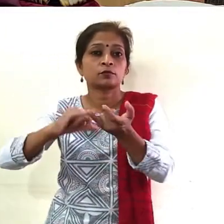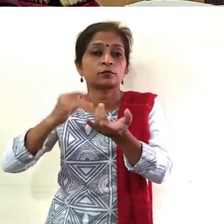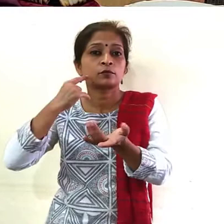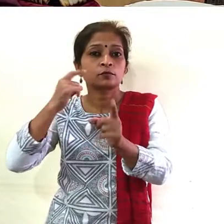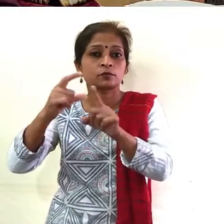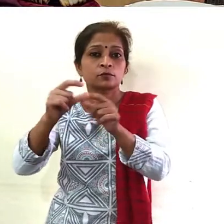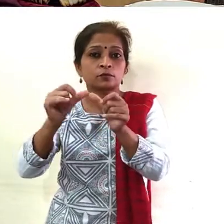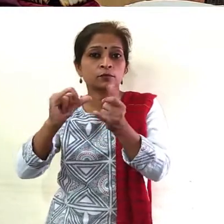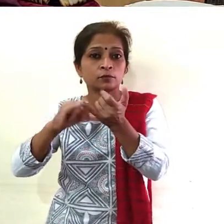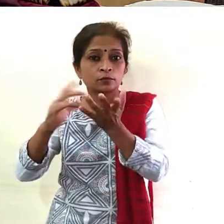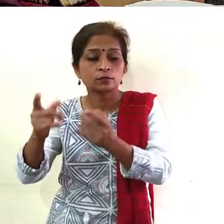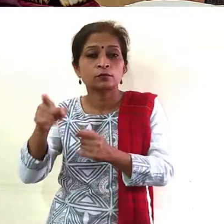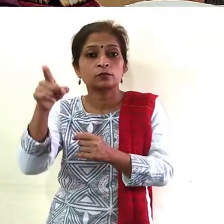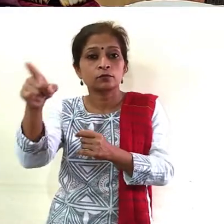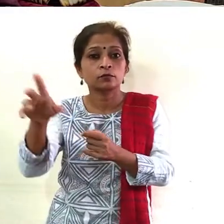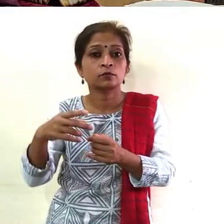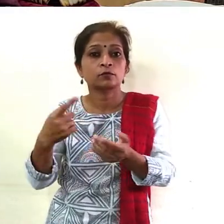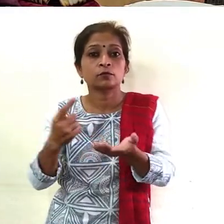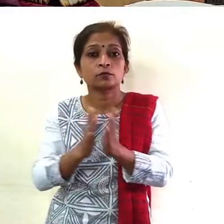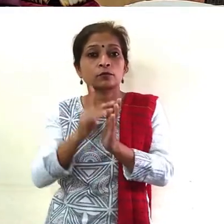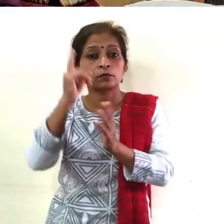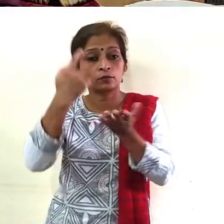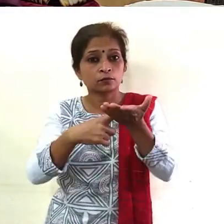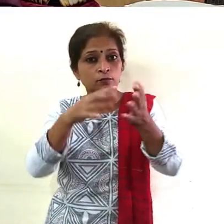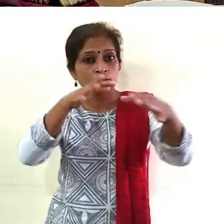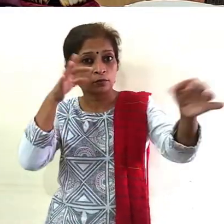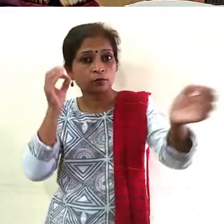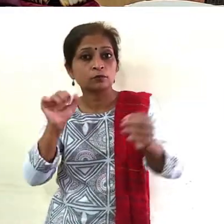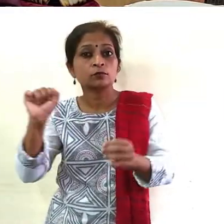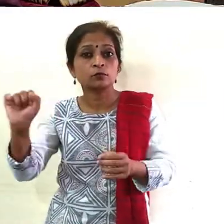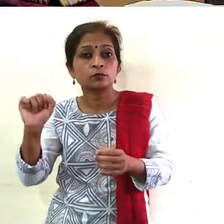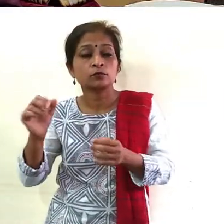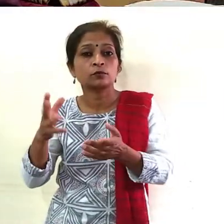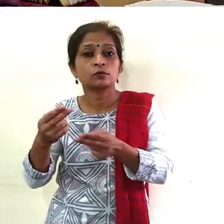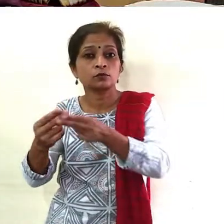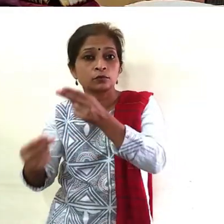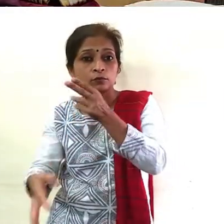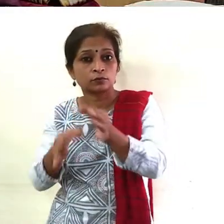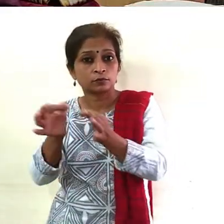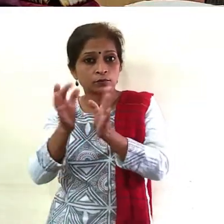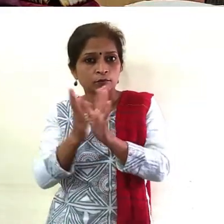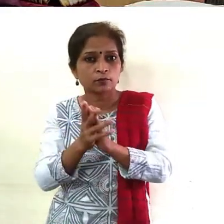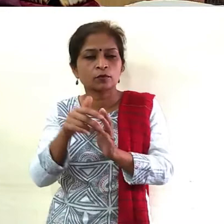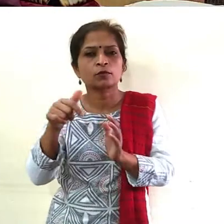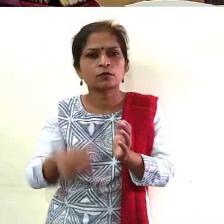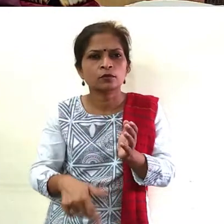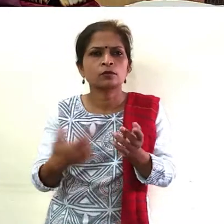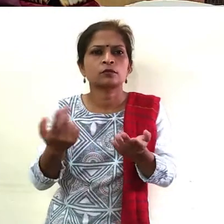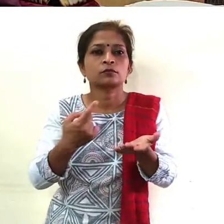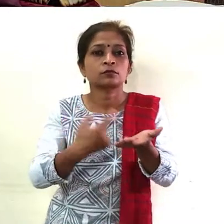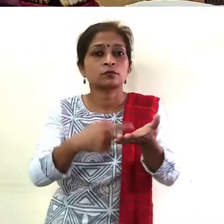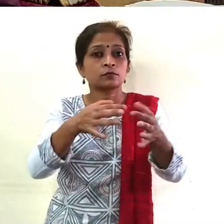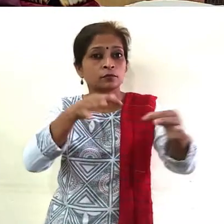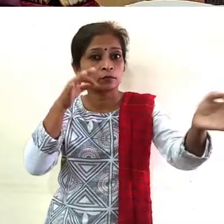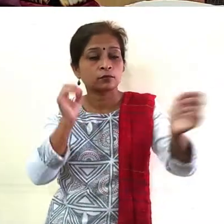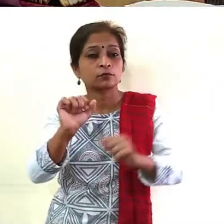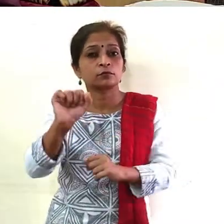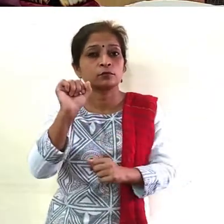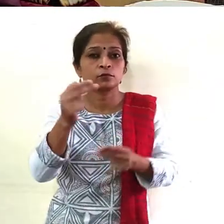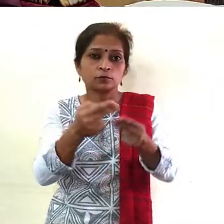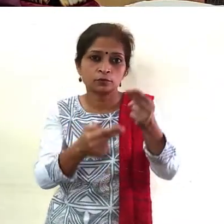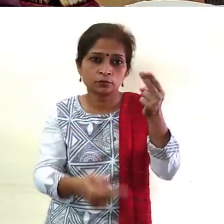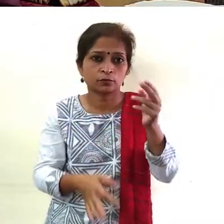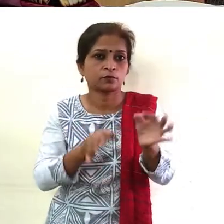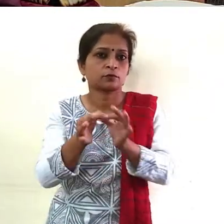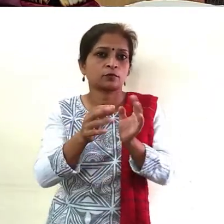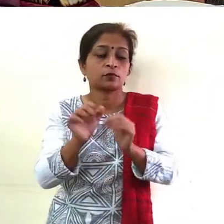में वो रामचंद्र को ऐसे बोलते हैं ना। तो चलिए आज सुनते हैं रामचंद्र जी की कहानी, जिनकी आंखें भी कमल